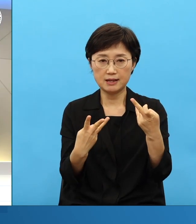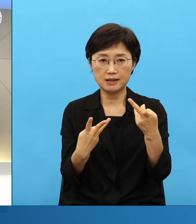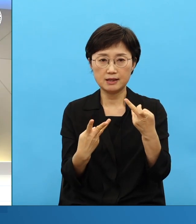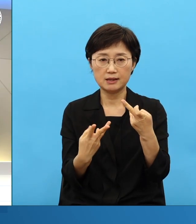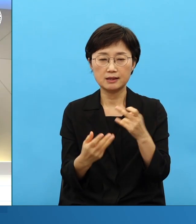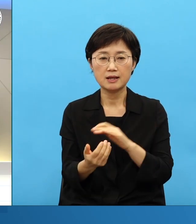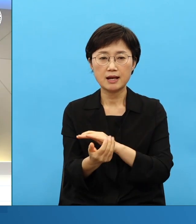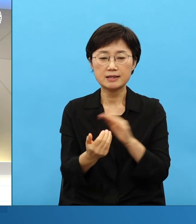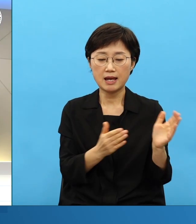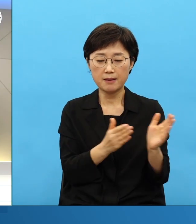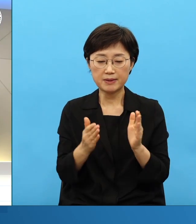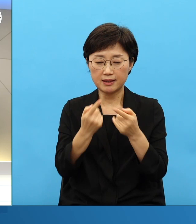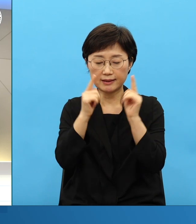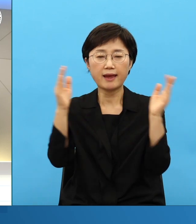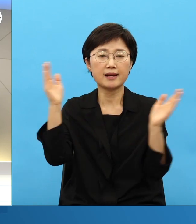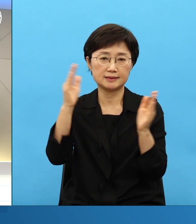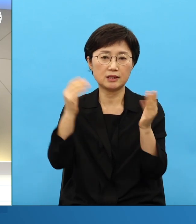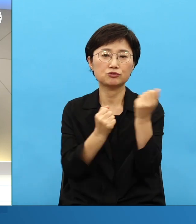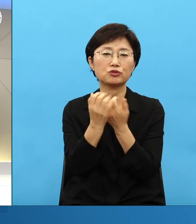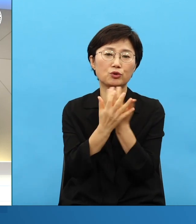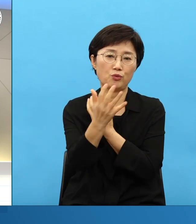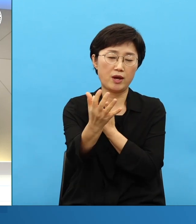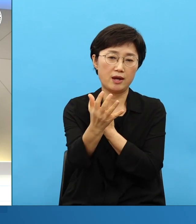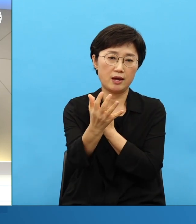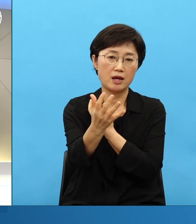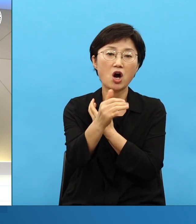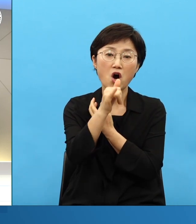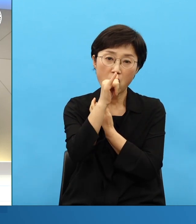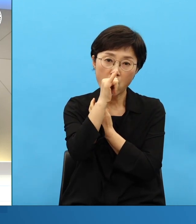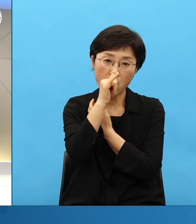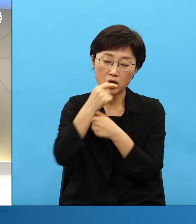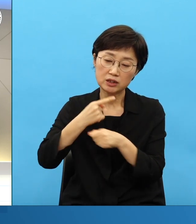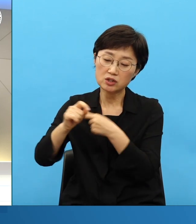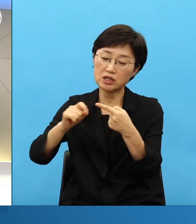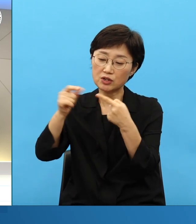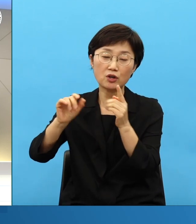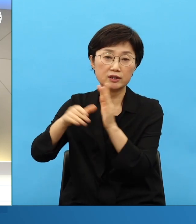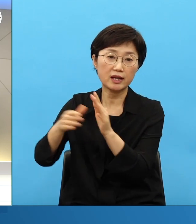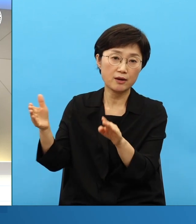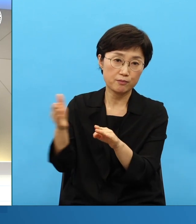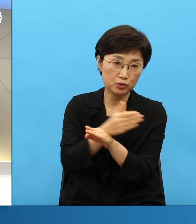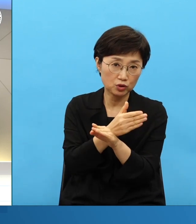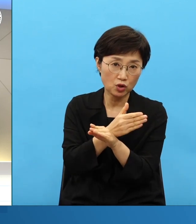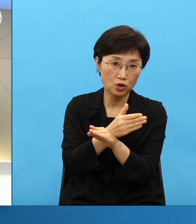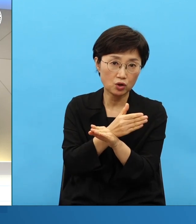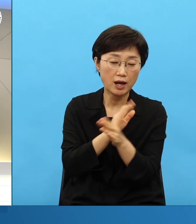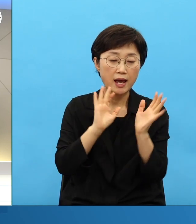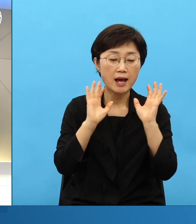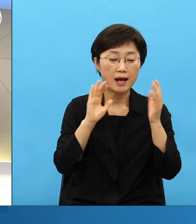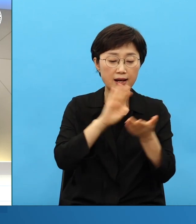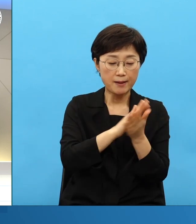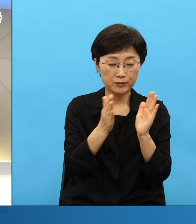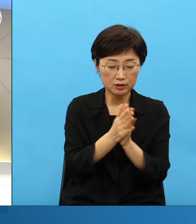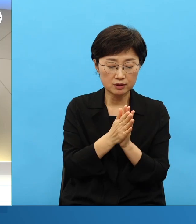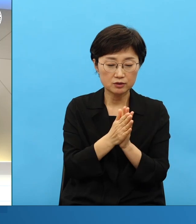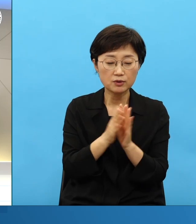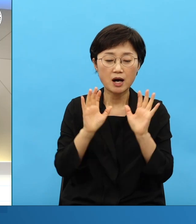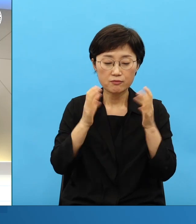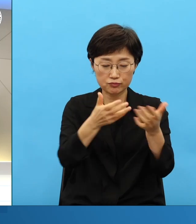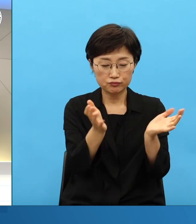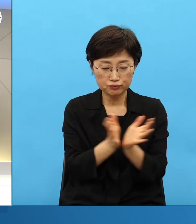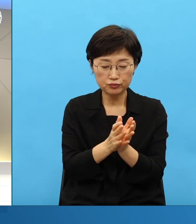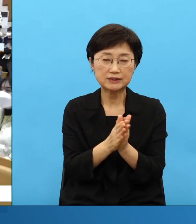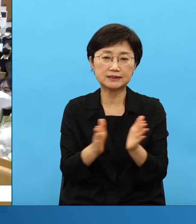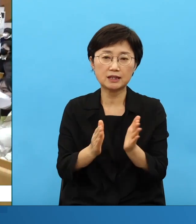수련회를 시작으로 내년 1월에도 어린이 수련회, 청소년 수련회 등 시기별 랩넌트들에게 꼭 필요한 언약이